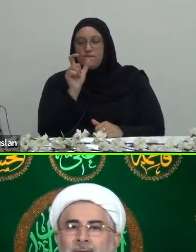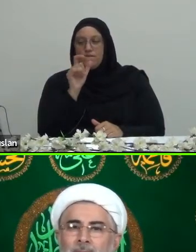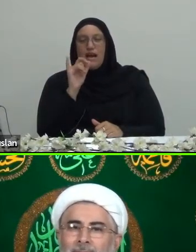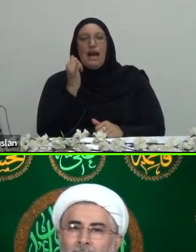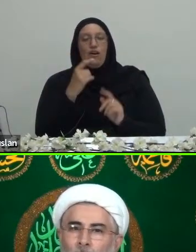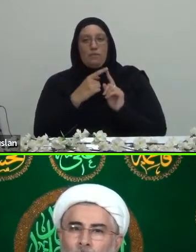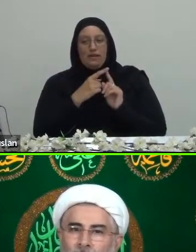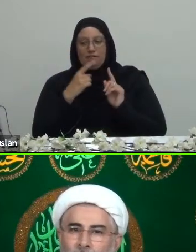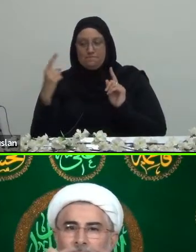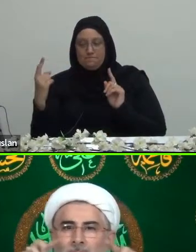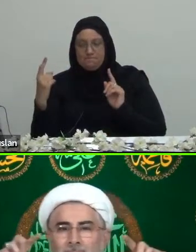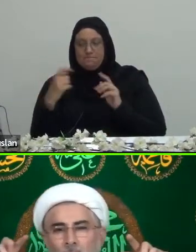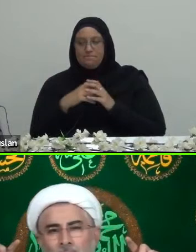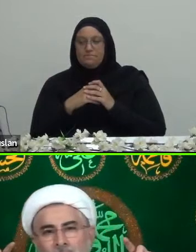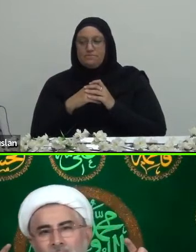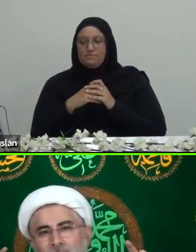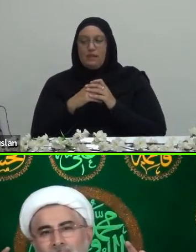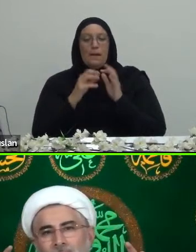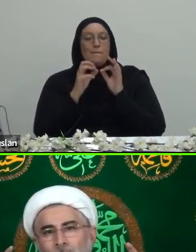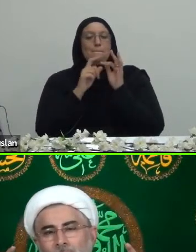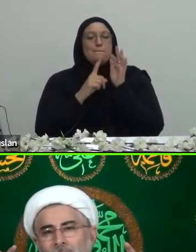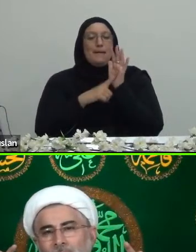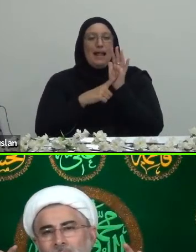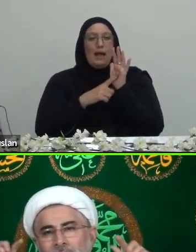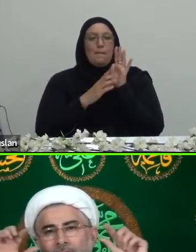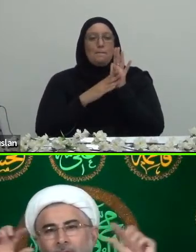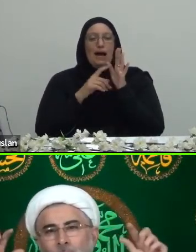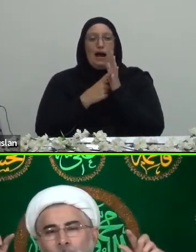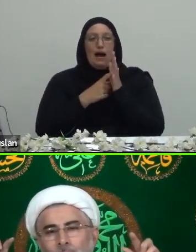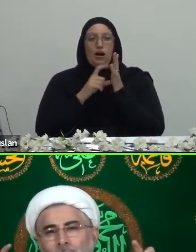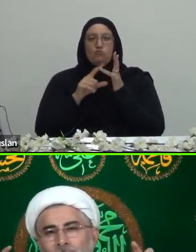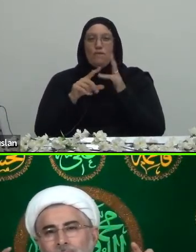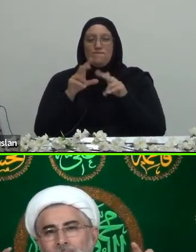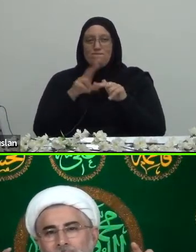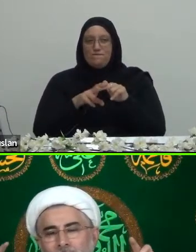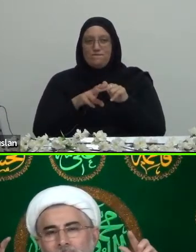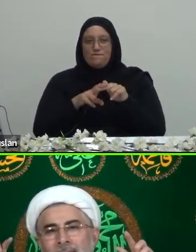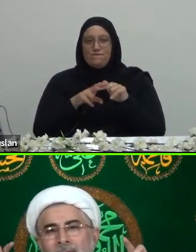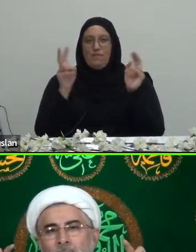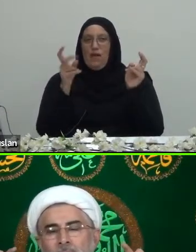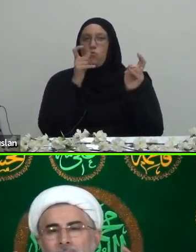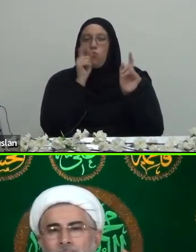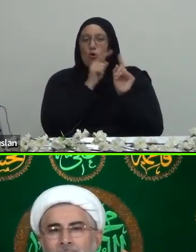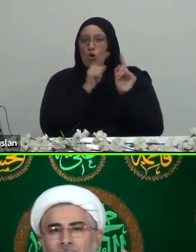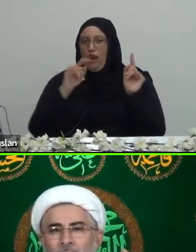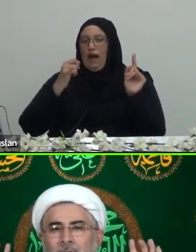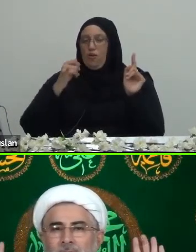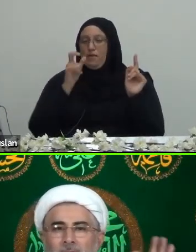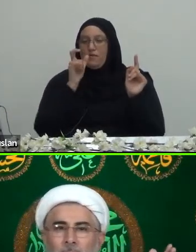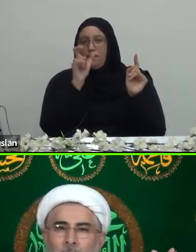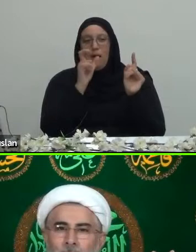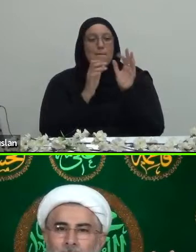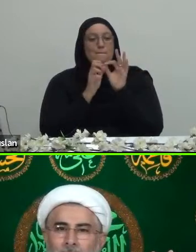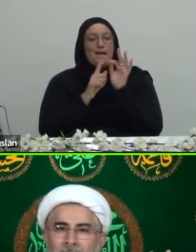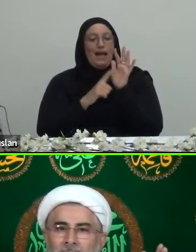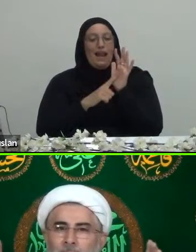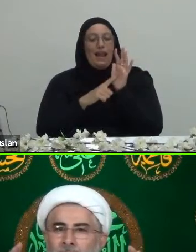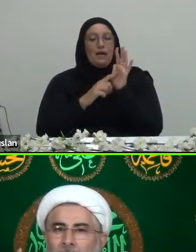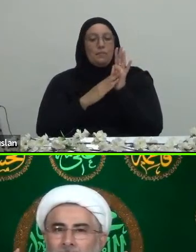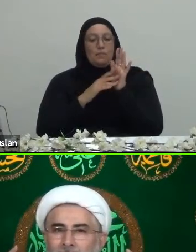والأقربين بالمعروف. بالمعروف is a term that Quran is, this is the code Quran is giving us. بالمعروف means